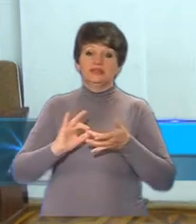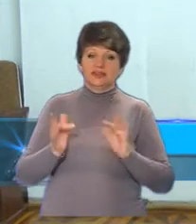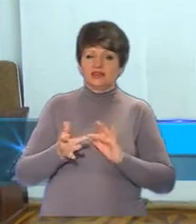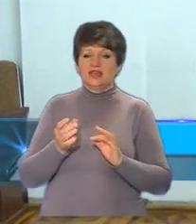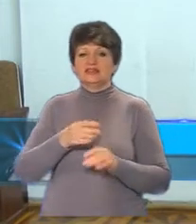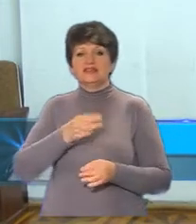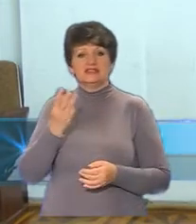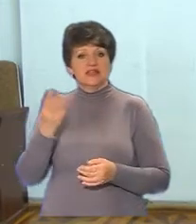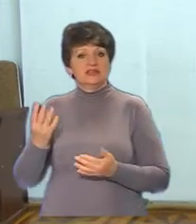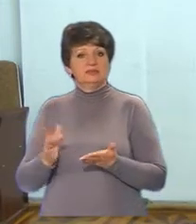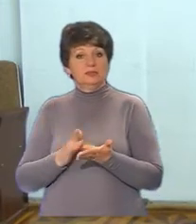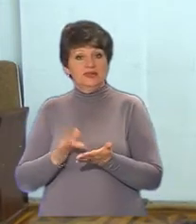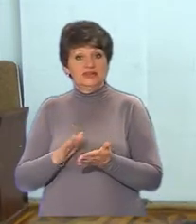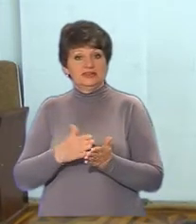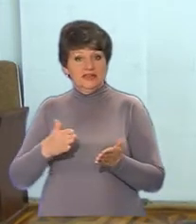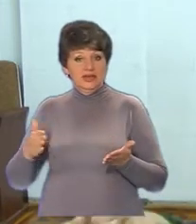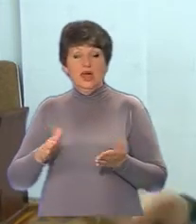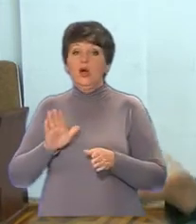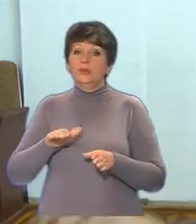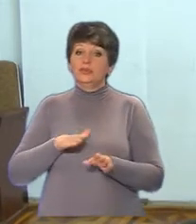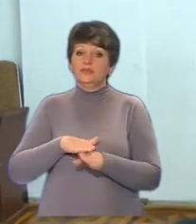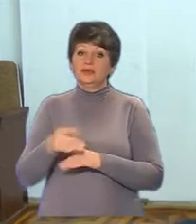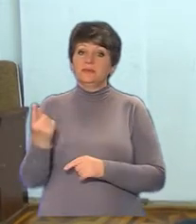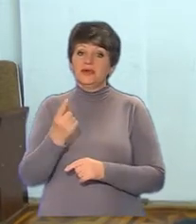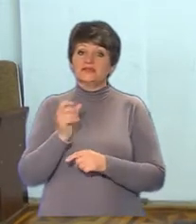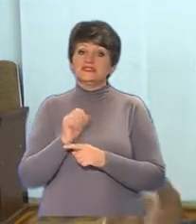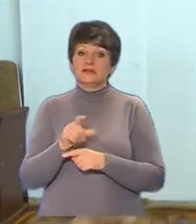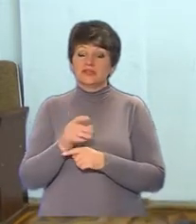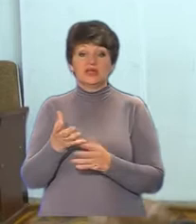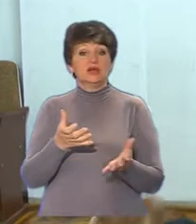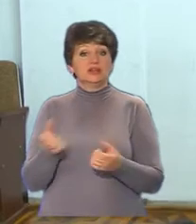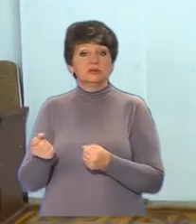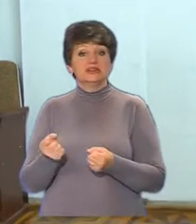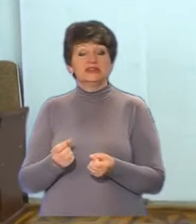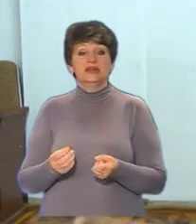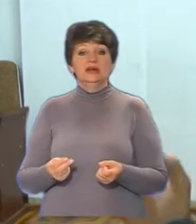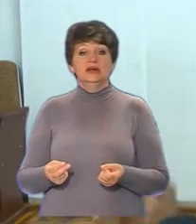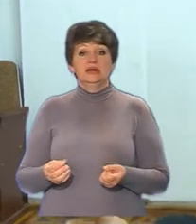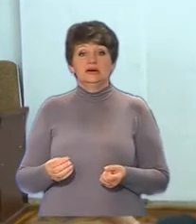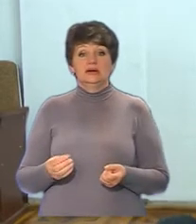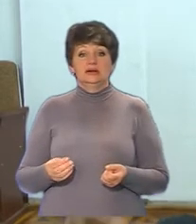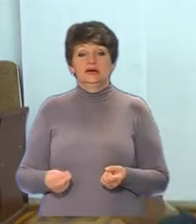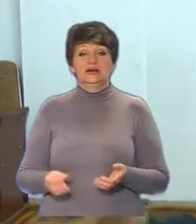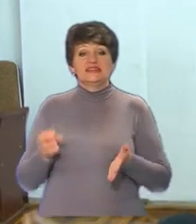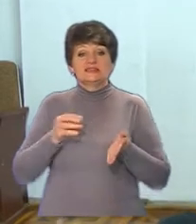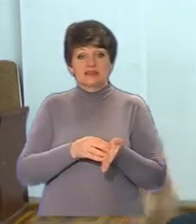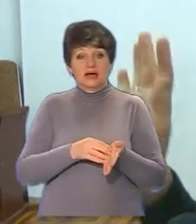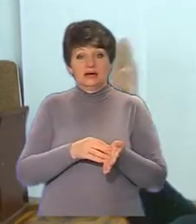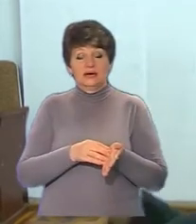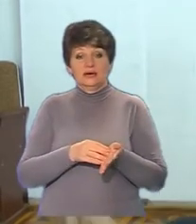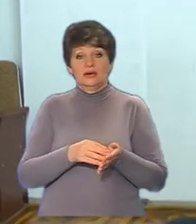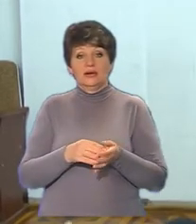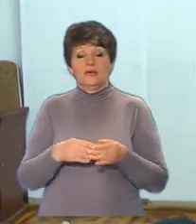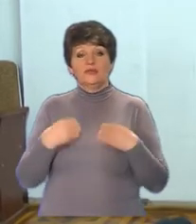знайти в інтернеті на сайті бібліотеки. Потім виконати перше завдання і отримати знак, який дасть право проходу